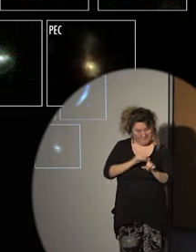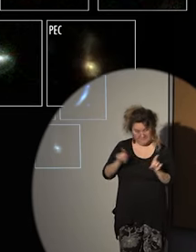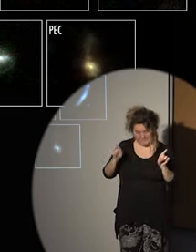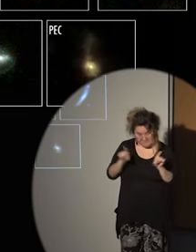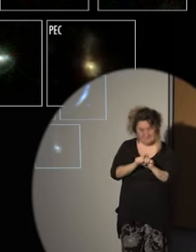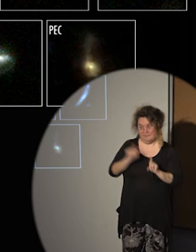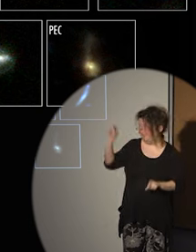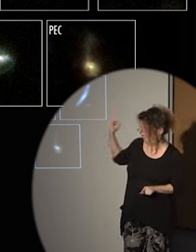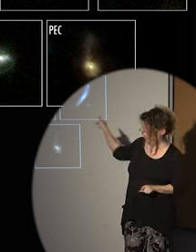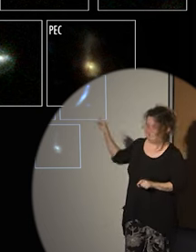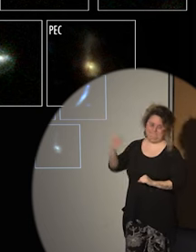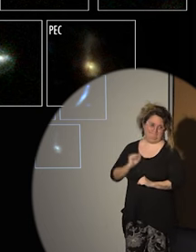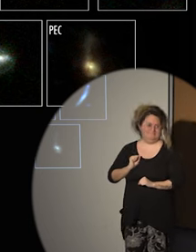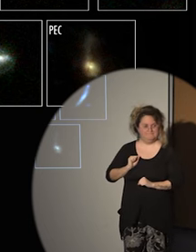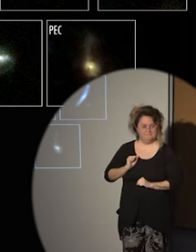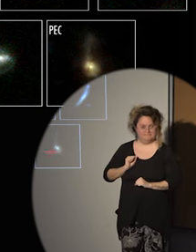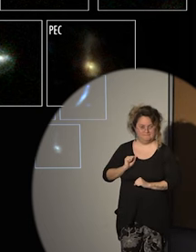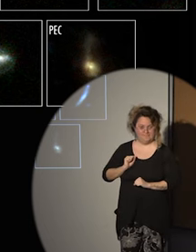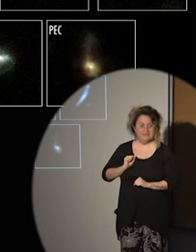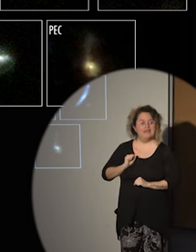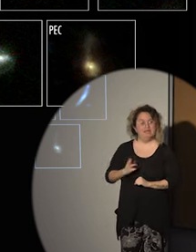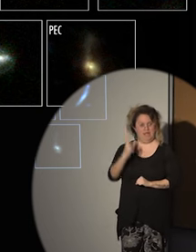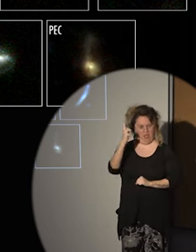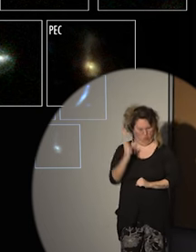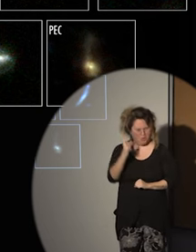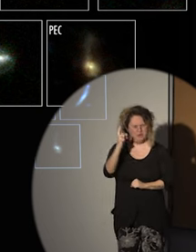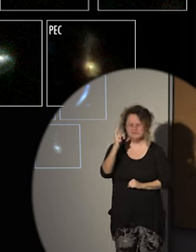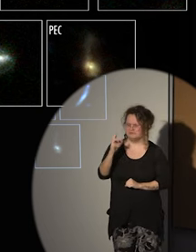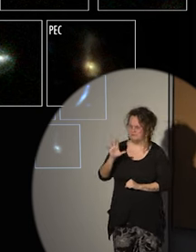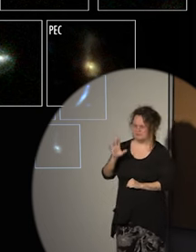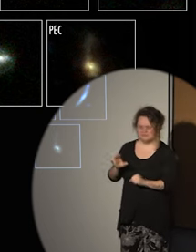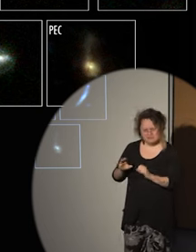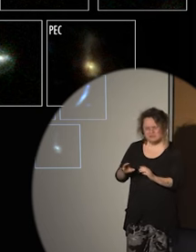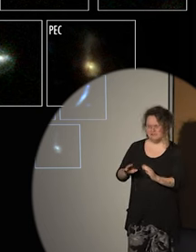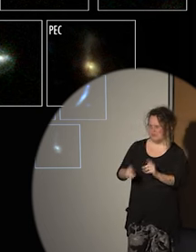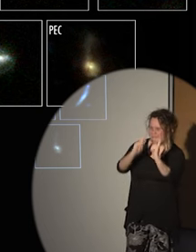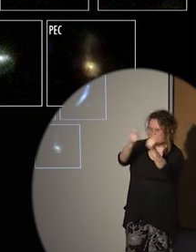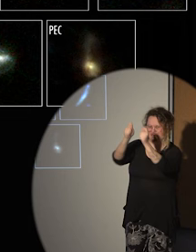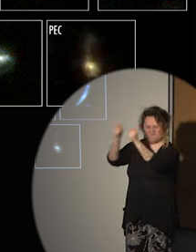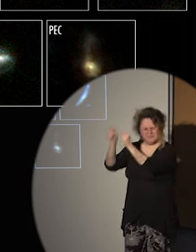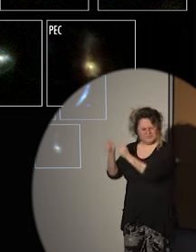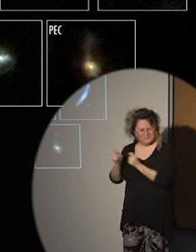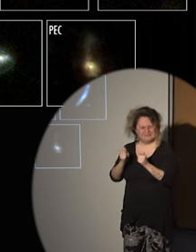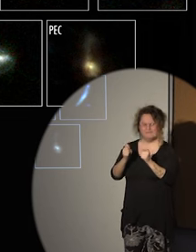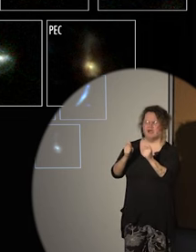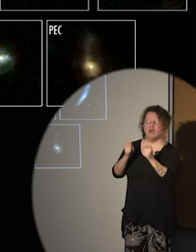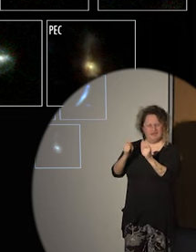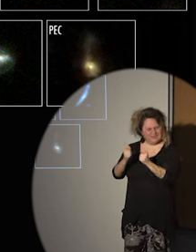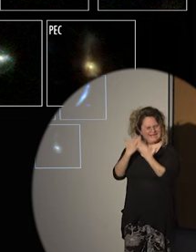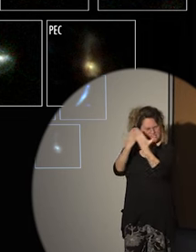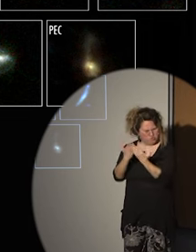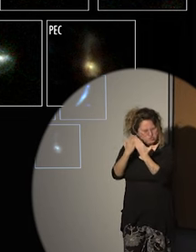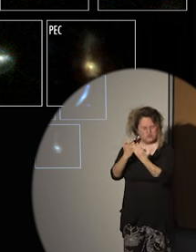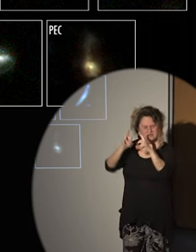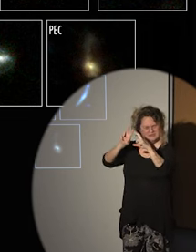Qu'on a commencé à les identifier, les regarder, les étudier, en particulier non seulement étudier les images, mais à regarder